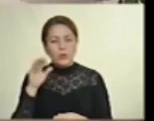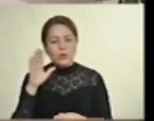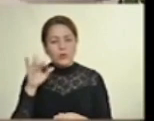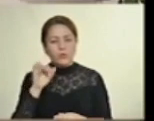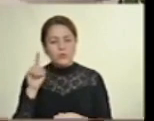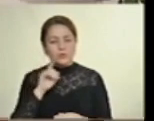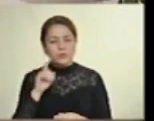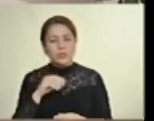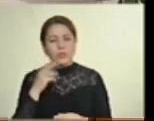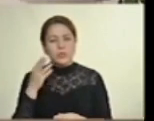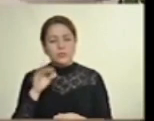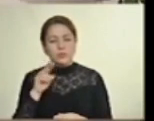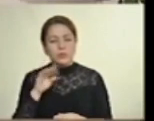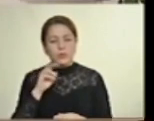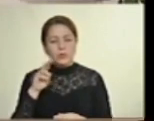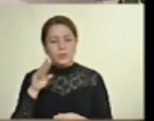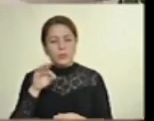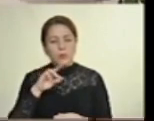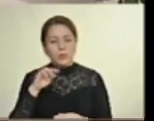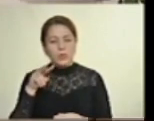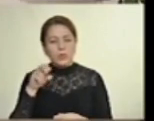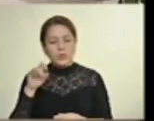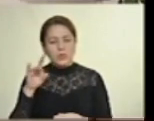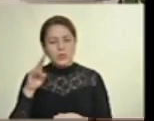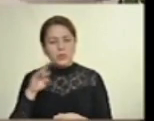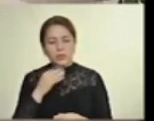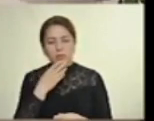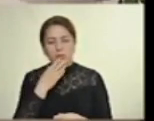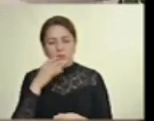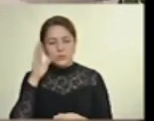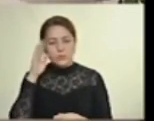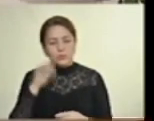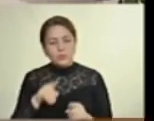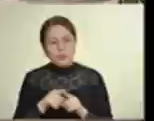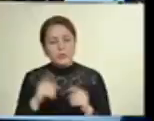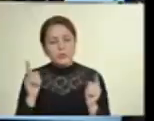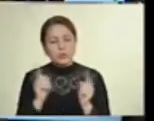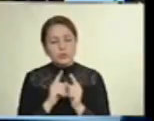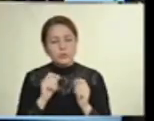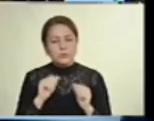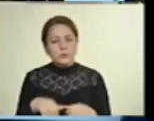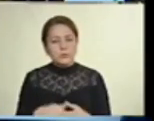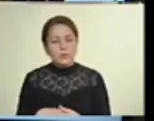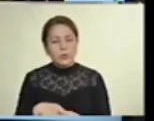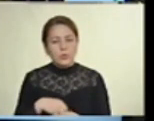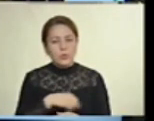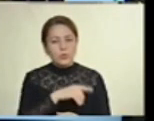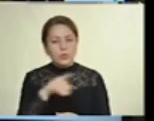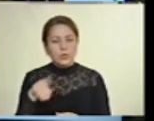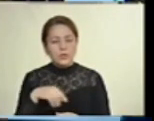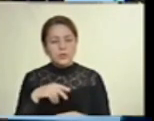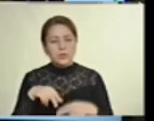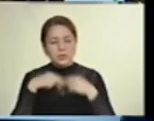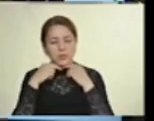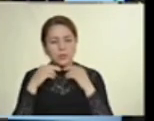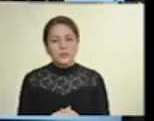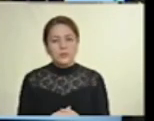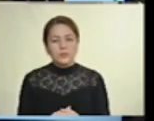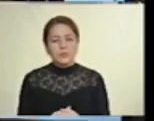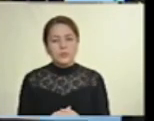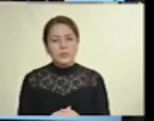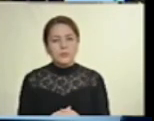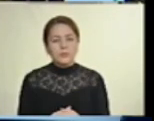hattoki sholipoyalarning iliq suvlarida ham uchratishimiz mumkin. Ularni ahamiyat berib qaraydigan